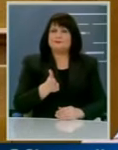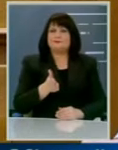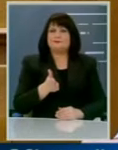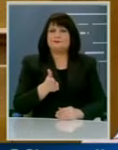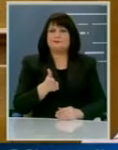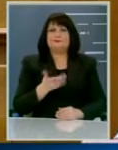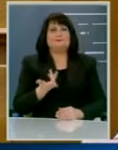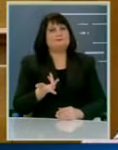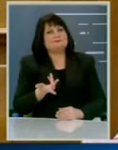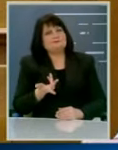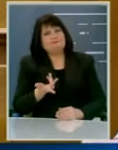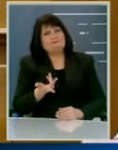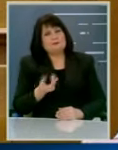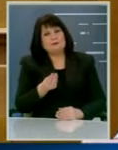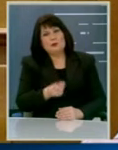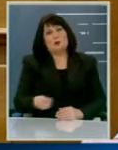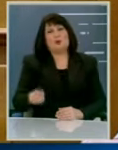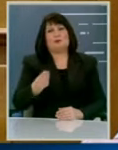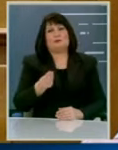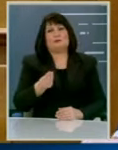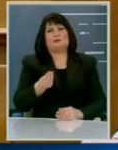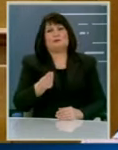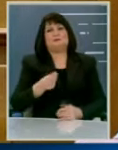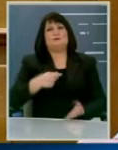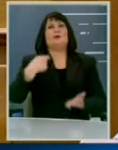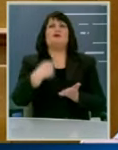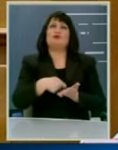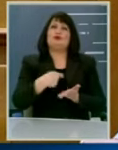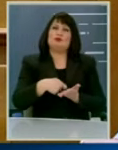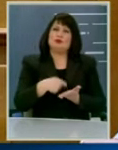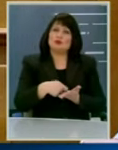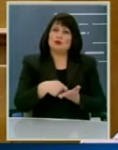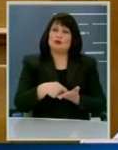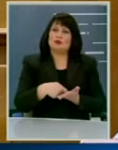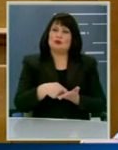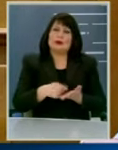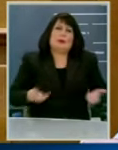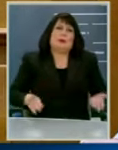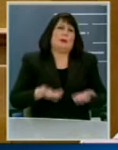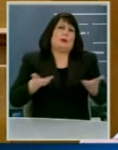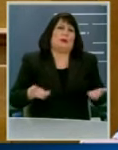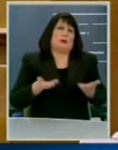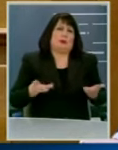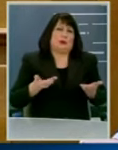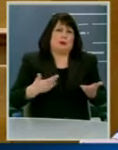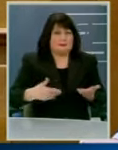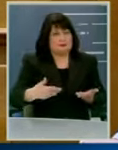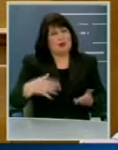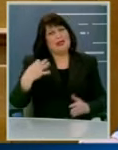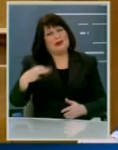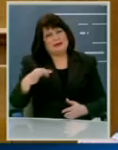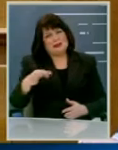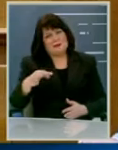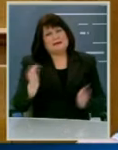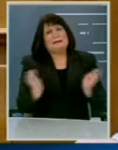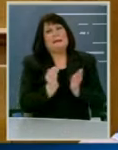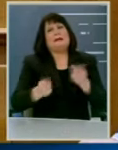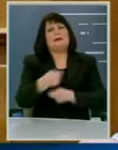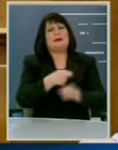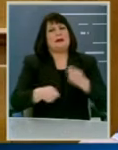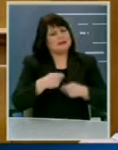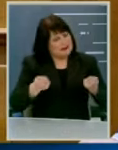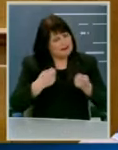μιας μεγαλύτερης φορολογικής ελάφρυνσης στους πιο αδύναμους και στις μικρομεσαίες